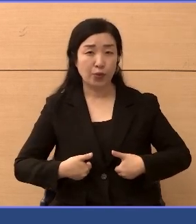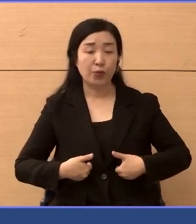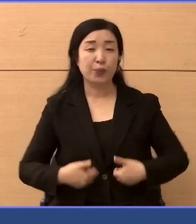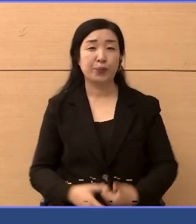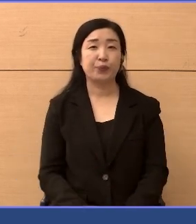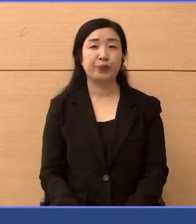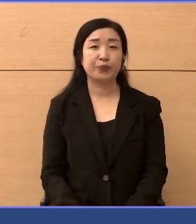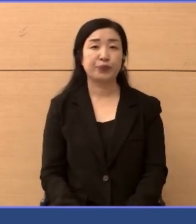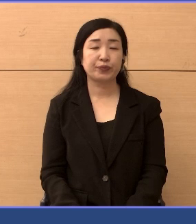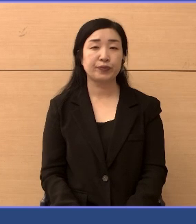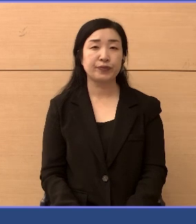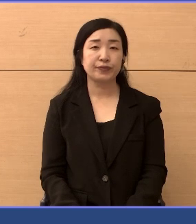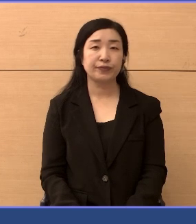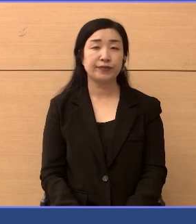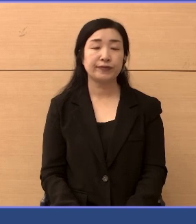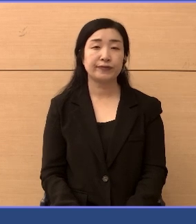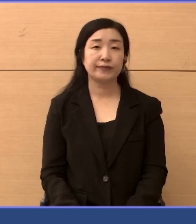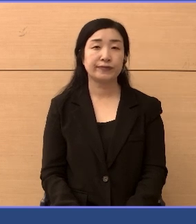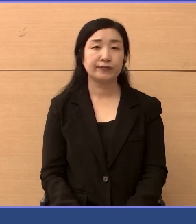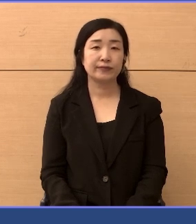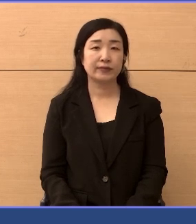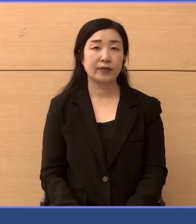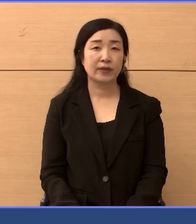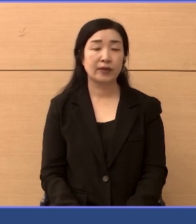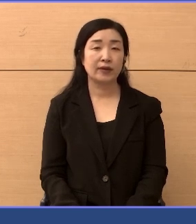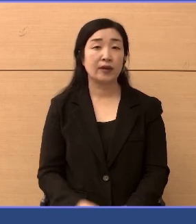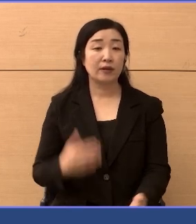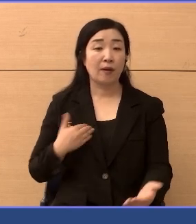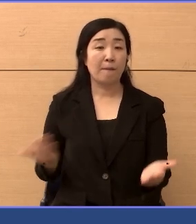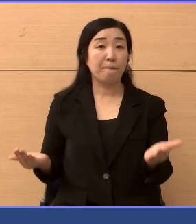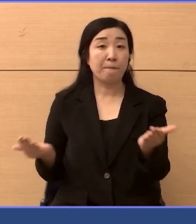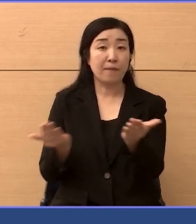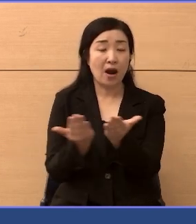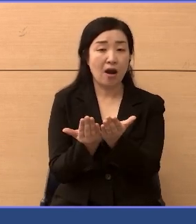됩니다. appropriately 그리고 또 ambitious for 적절하게 people